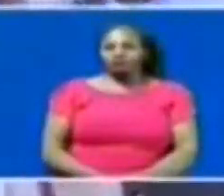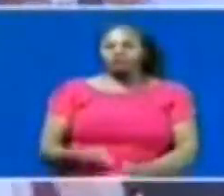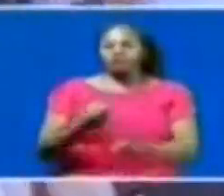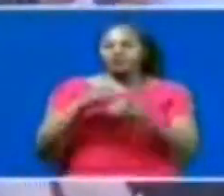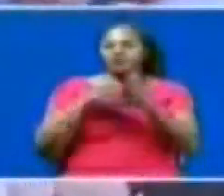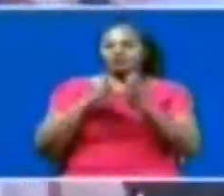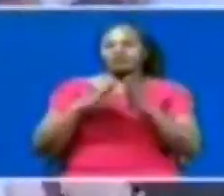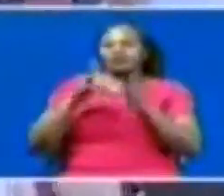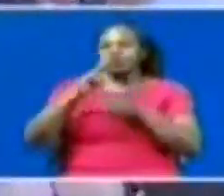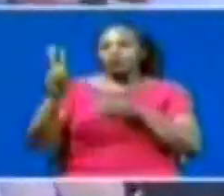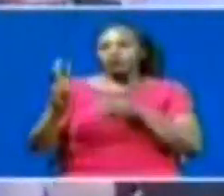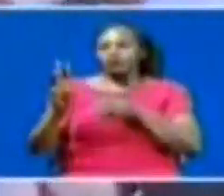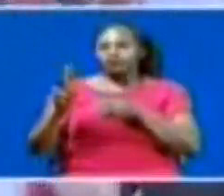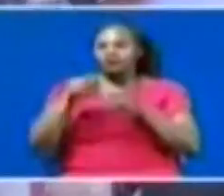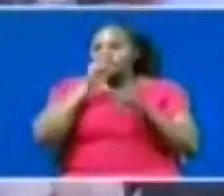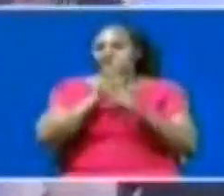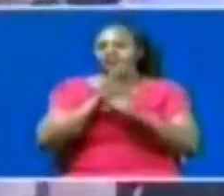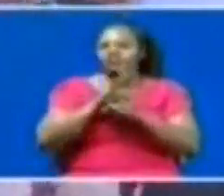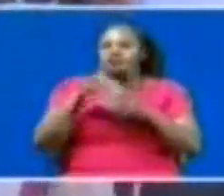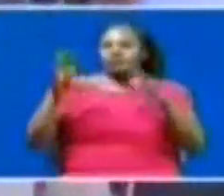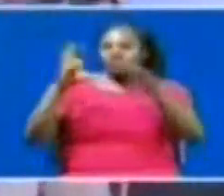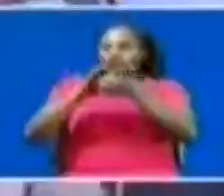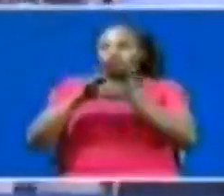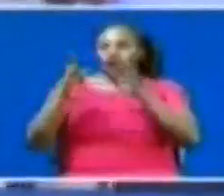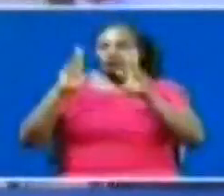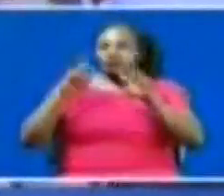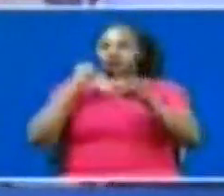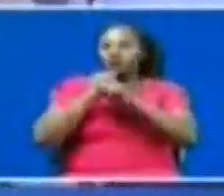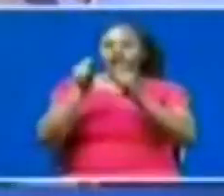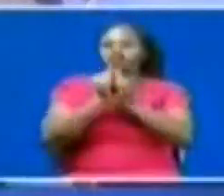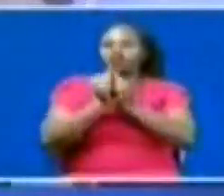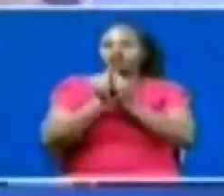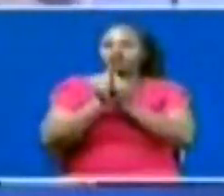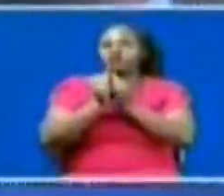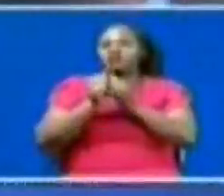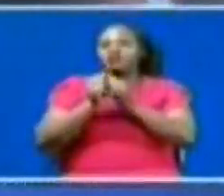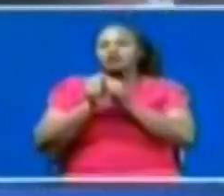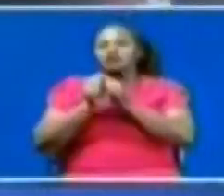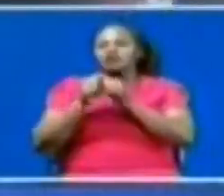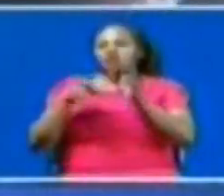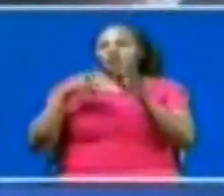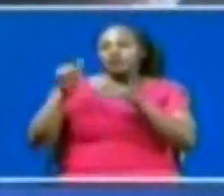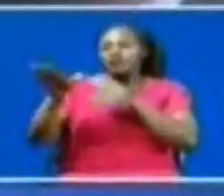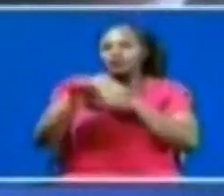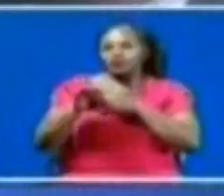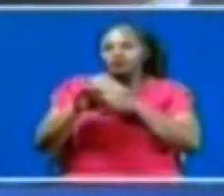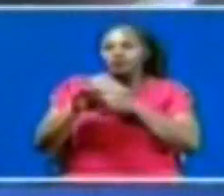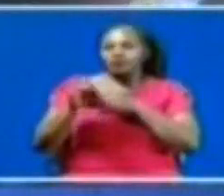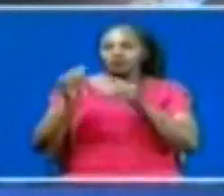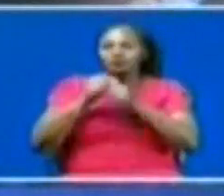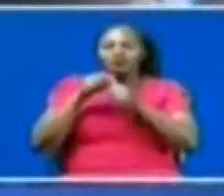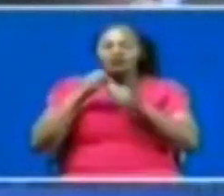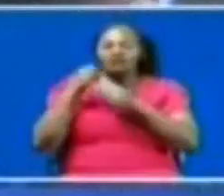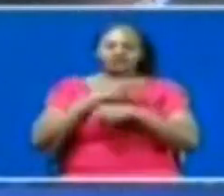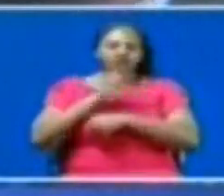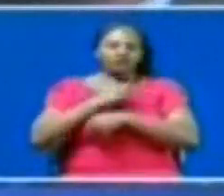Viongozi wa jamii ya Magharibi wameapa kwamba jamii hiyo imeungana na ipo tayari kutangaza mgombea wa urais kwa niaba ya jamii hiyo, wala